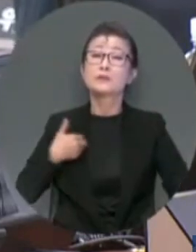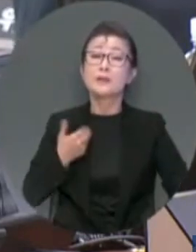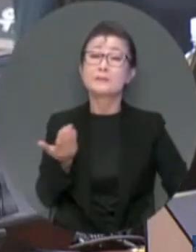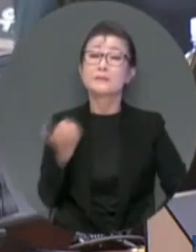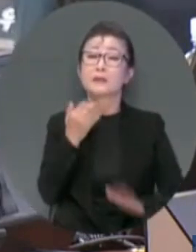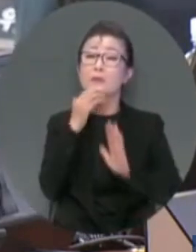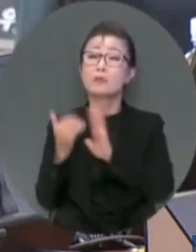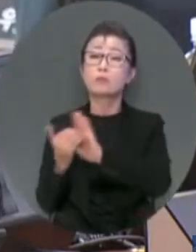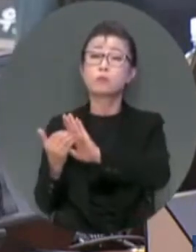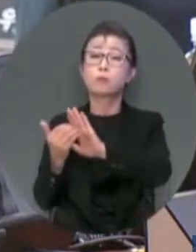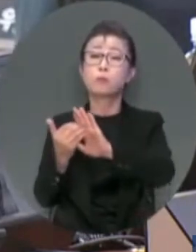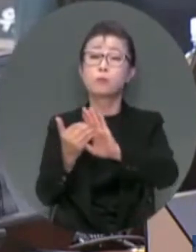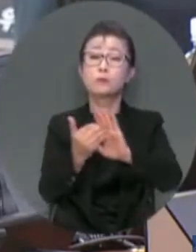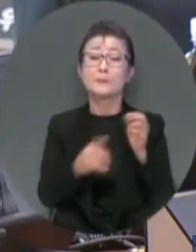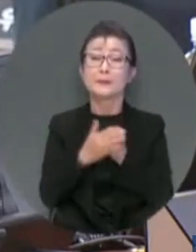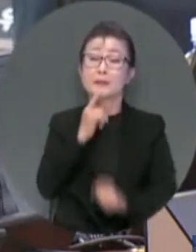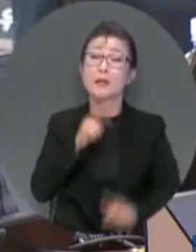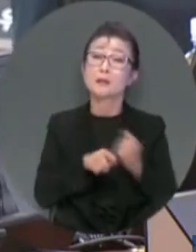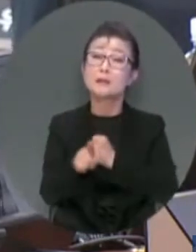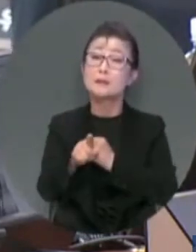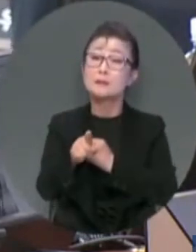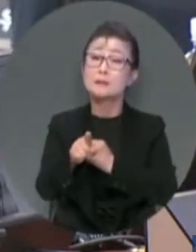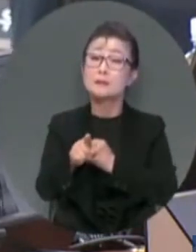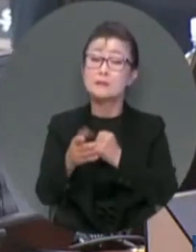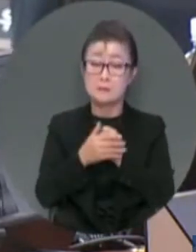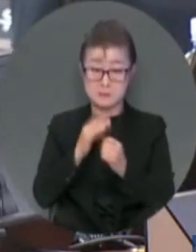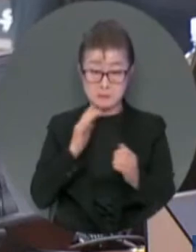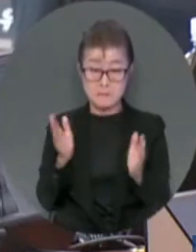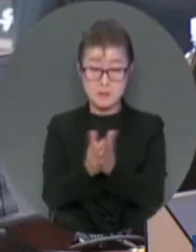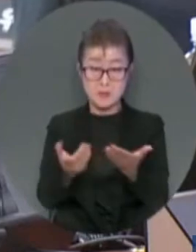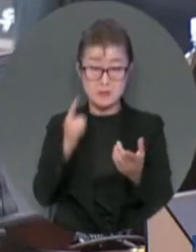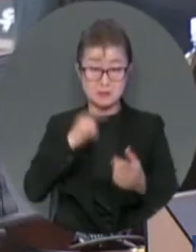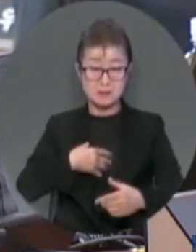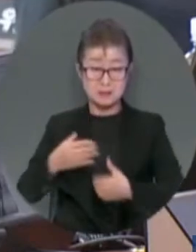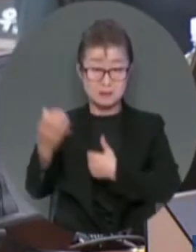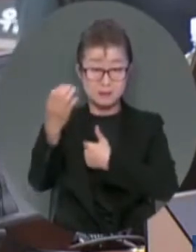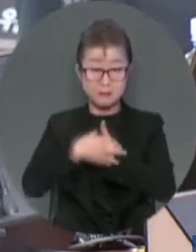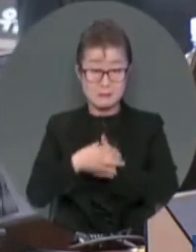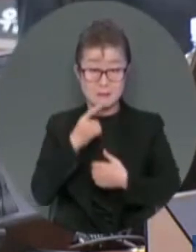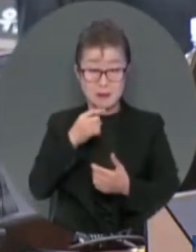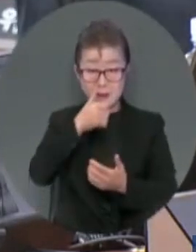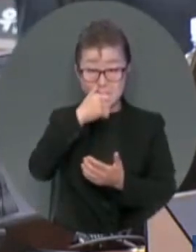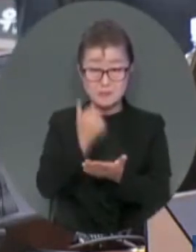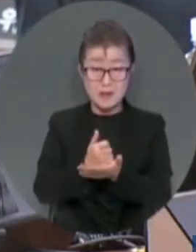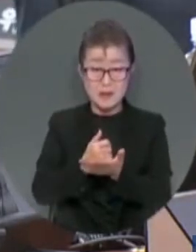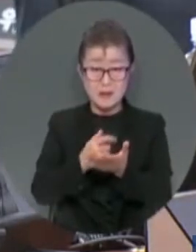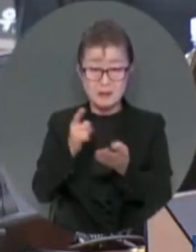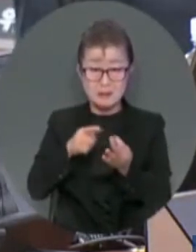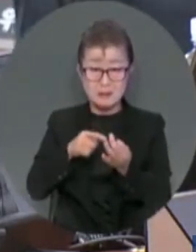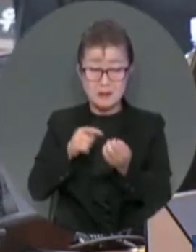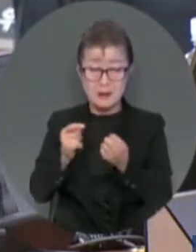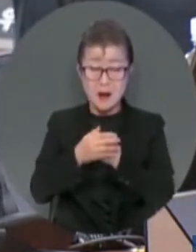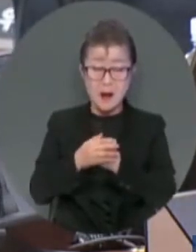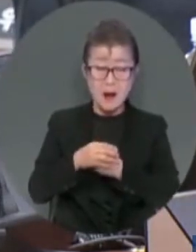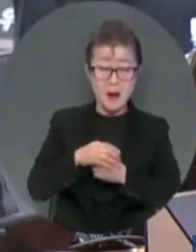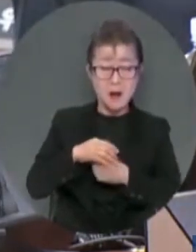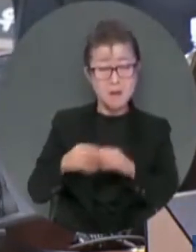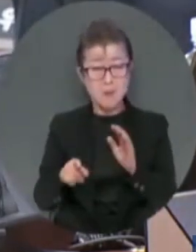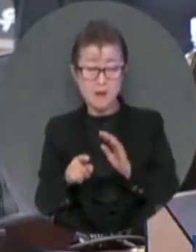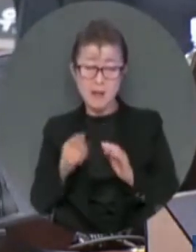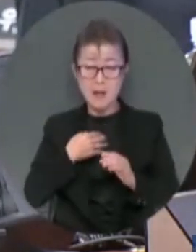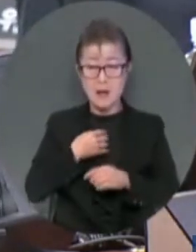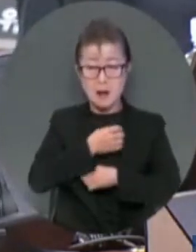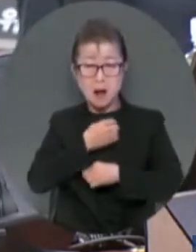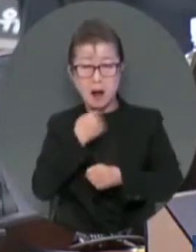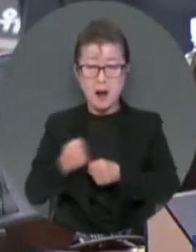겁니까? 선서를 하고 본인에게 불리한 사실이 있으면 그때 거부해도 되는 것을 선서는 안